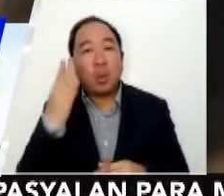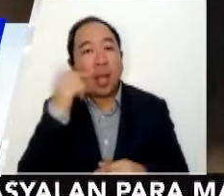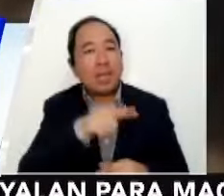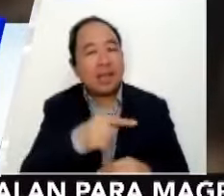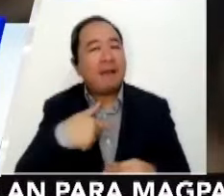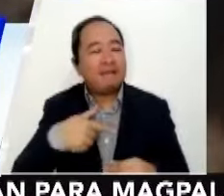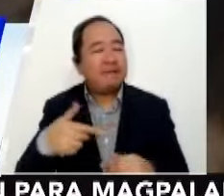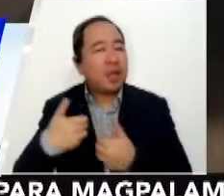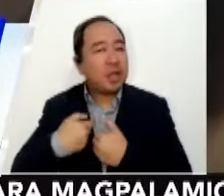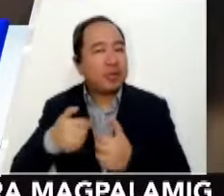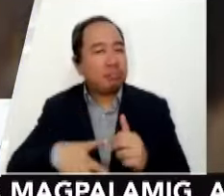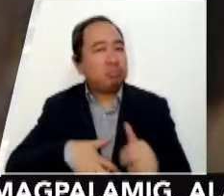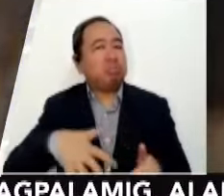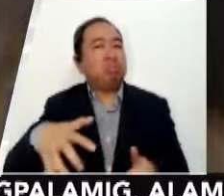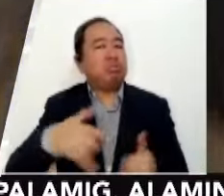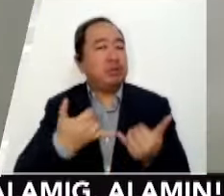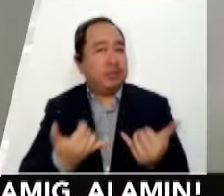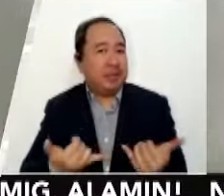Natalie Viscuso.